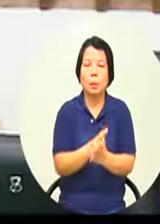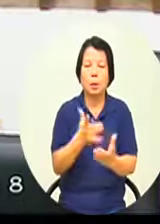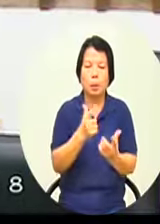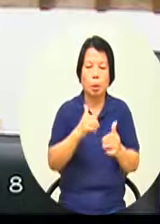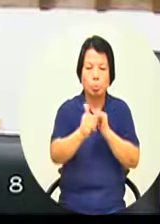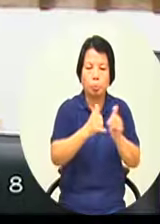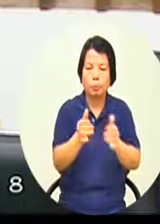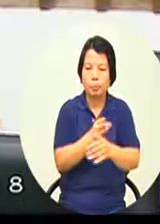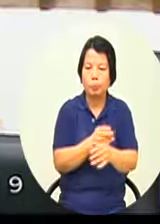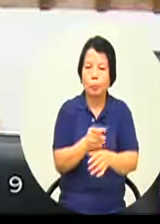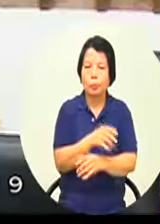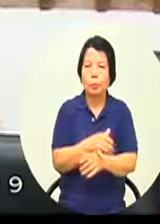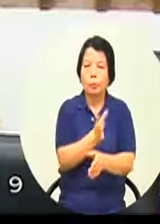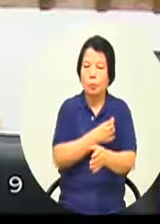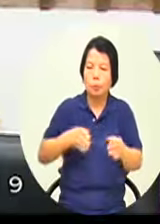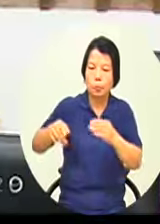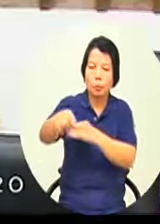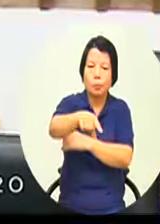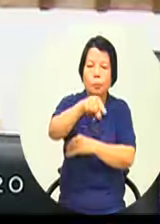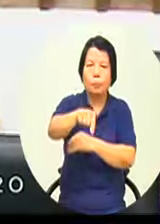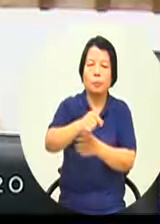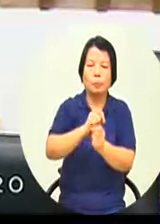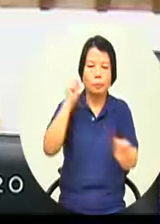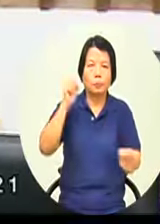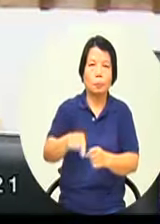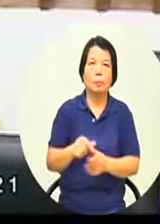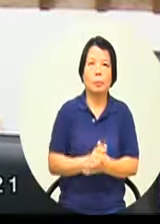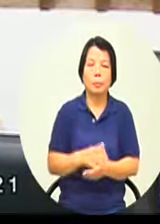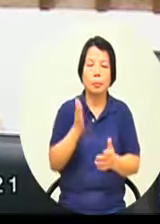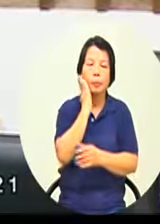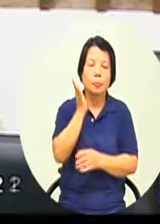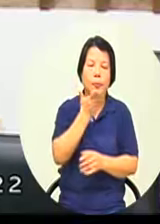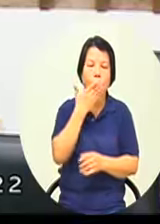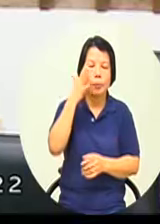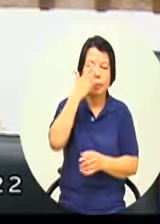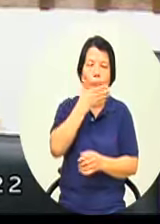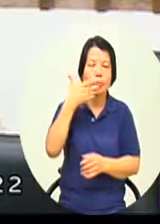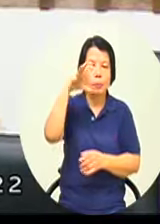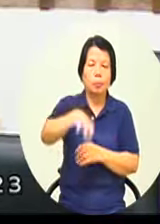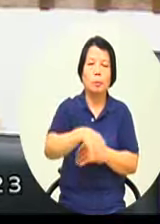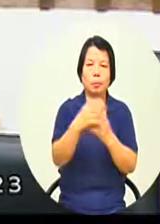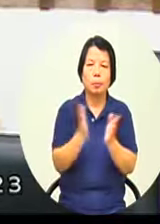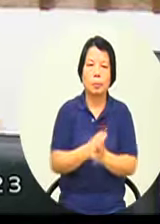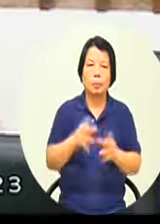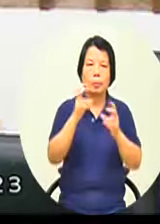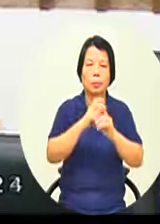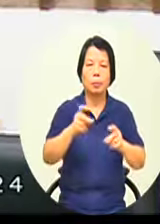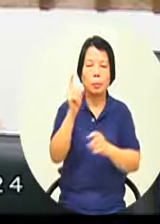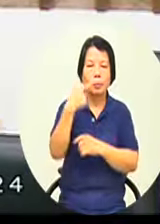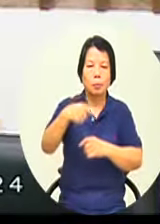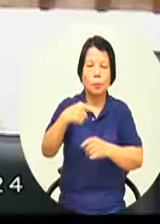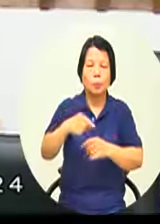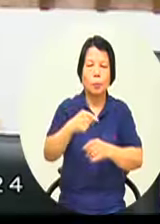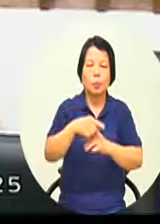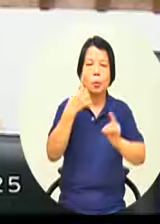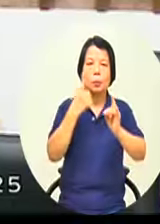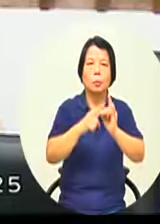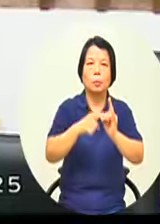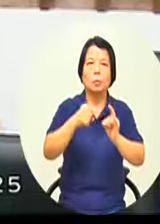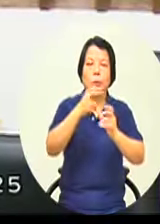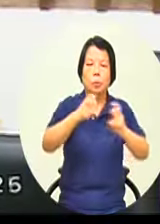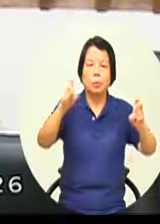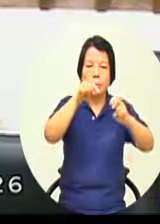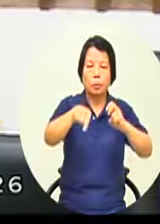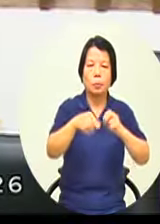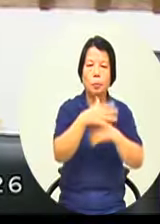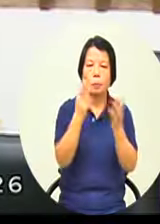而行哦。那请问一下，就是水利局长哦，那元帅庙这边属于旧部落，到底我们那边有没有排